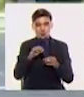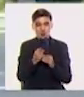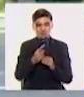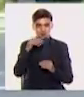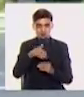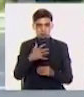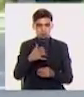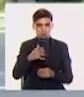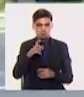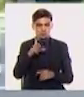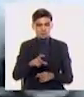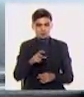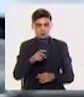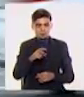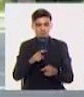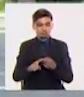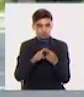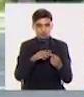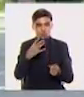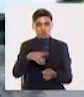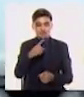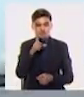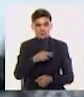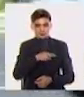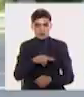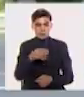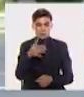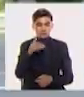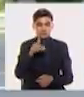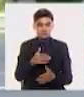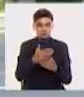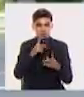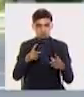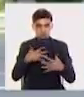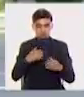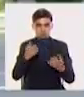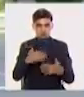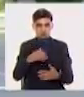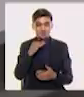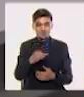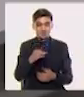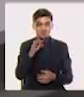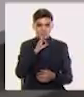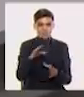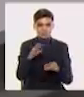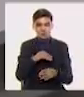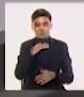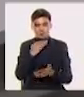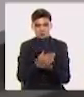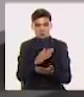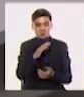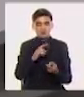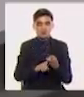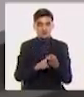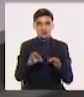адам жұқтырып, 41-і қайтыс болып, тек 5,000-нан астамы емделіп шыққан. Әйтеуір қуантатына дәрі-дәрмек жеткілікті. Инфекциялық